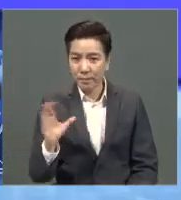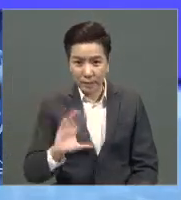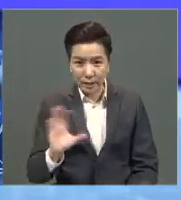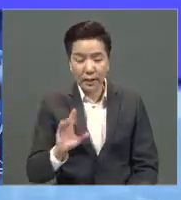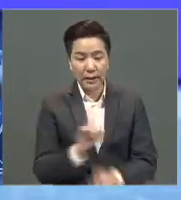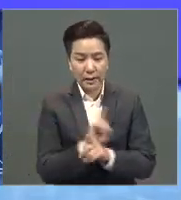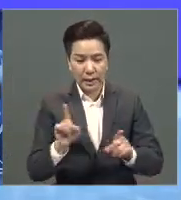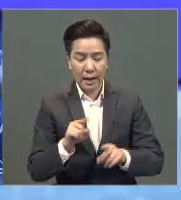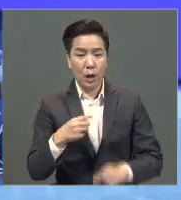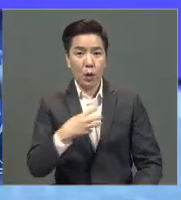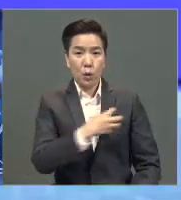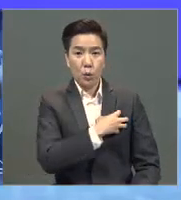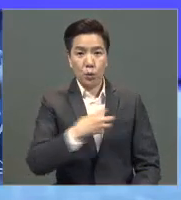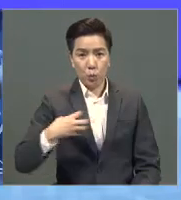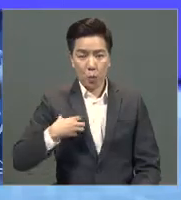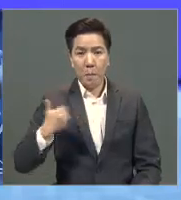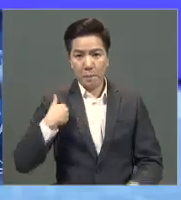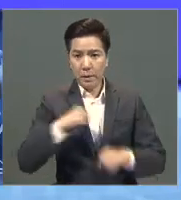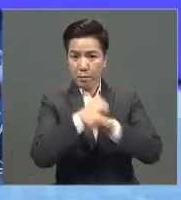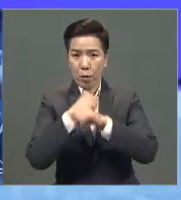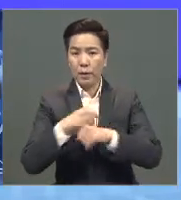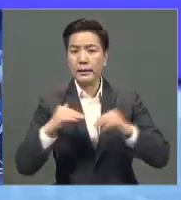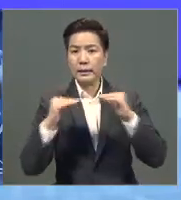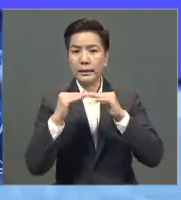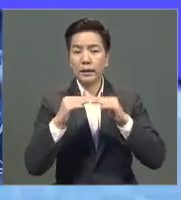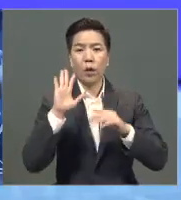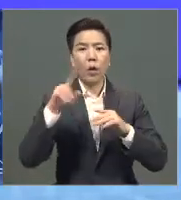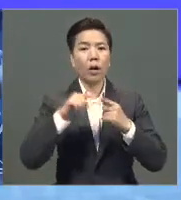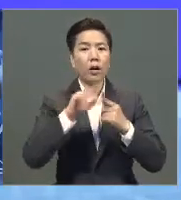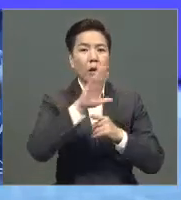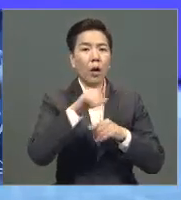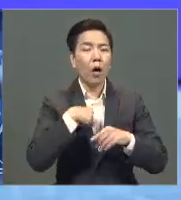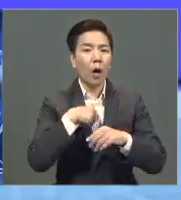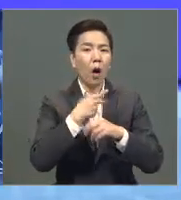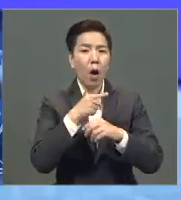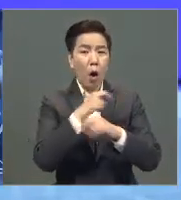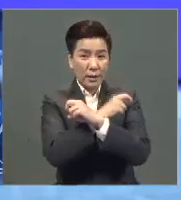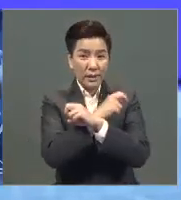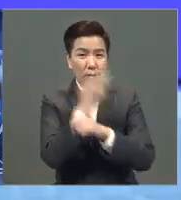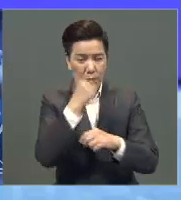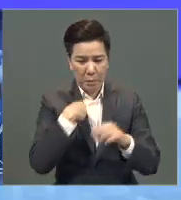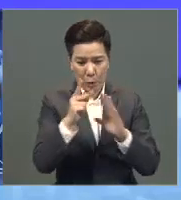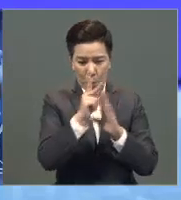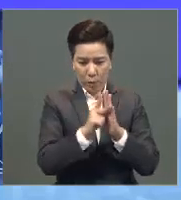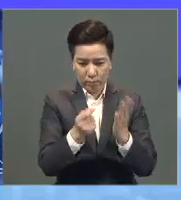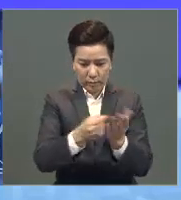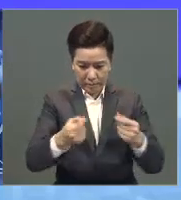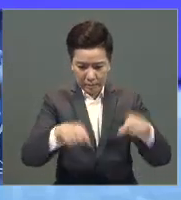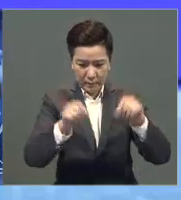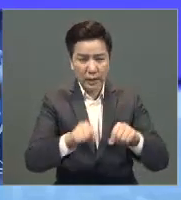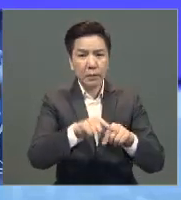ได้รับมีการคุ้มครองตามอนุสัญญาเวียนนานะฮะซึ่งในเรื่องของเอกสิทธิ์นั้นเป็น